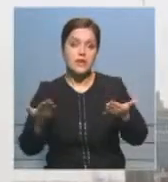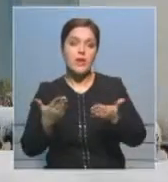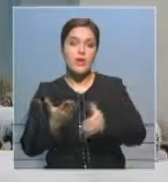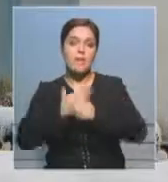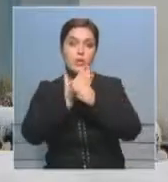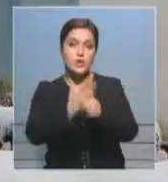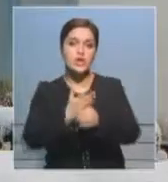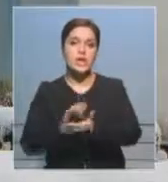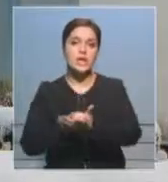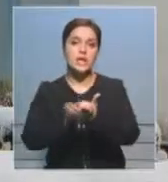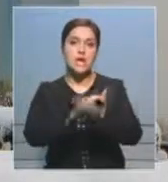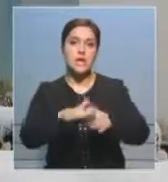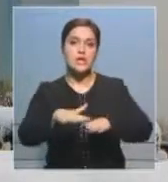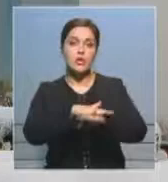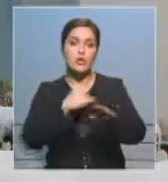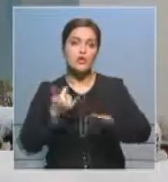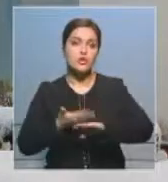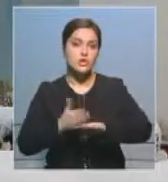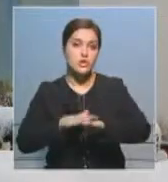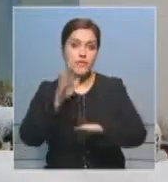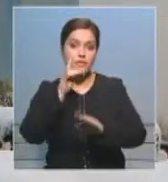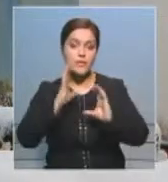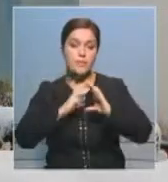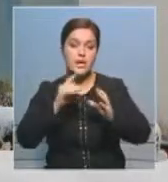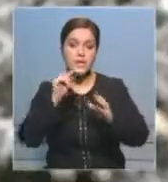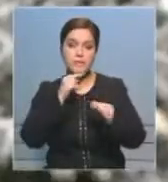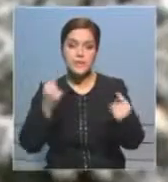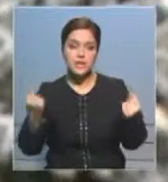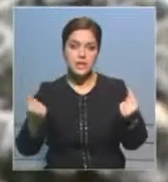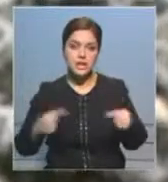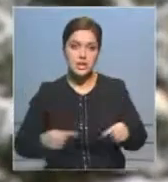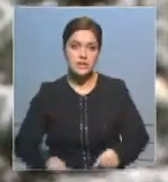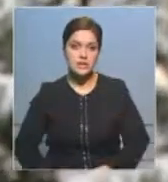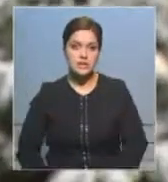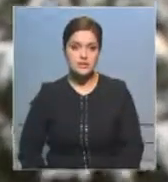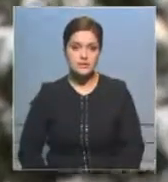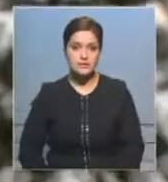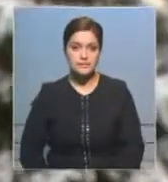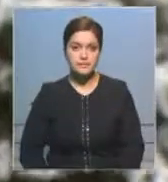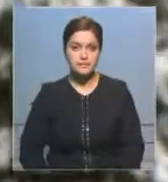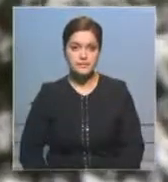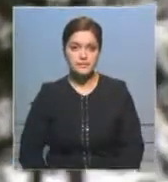поможет сплотить народ в непростой период глобального экономического кризиса